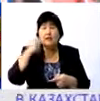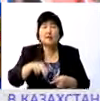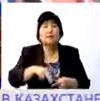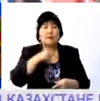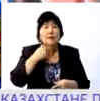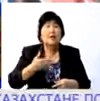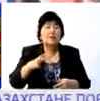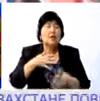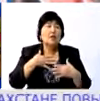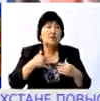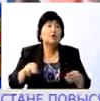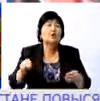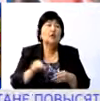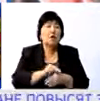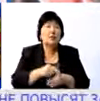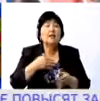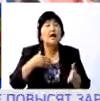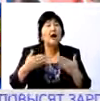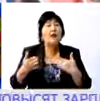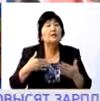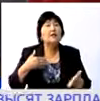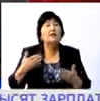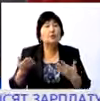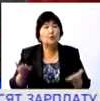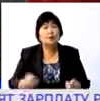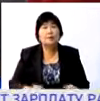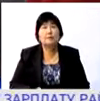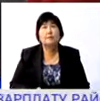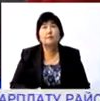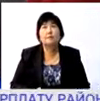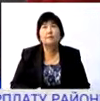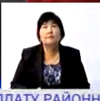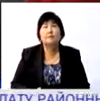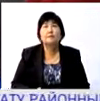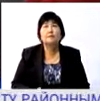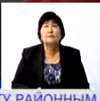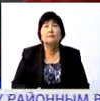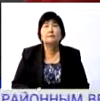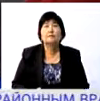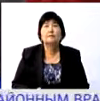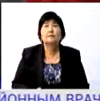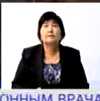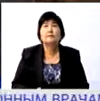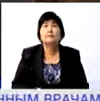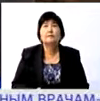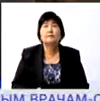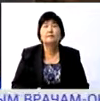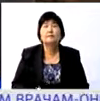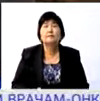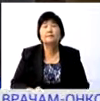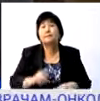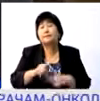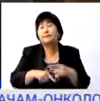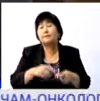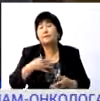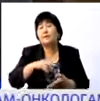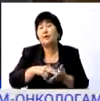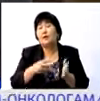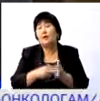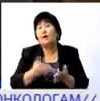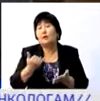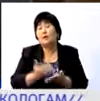мы и здоровье поправляй мы общаемся друг с другом размер noolite у этого дома товар в дальнейшем в наших планов включить